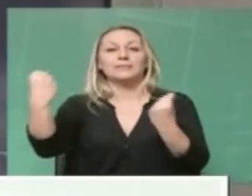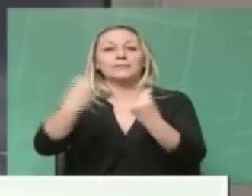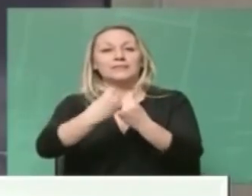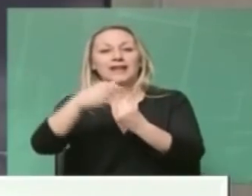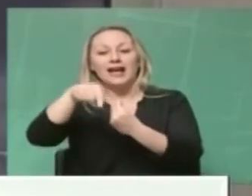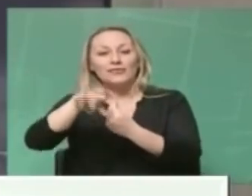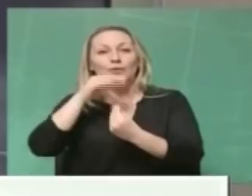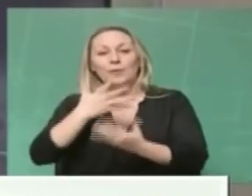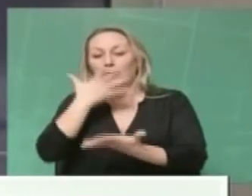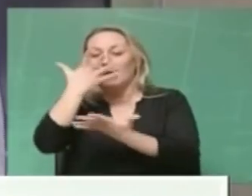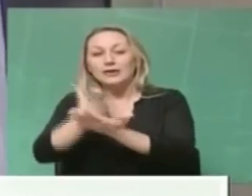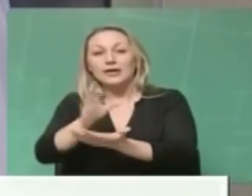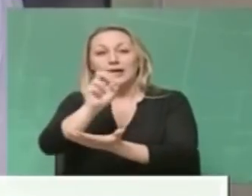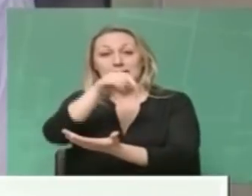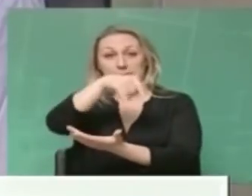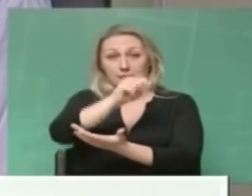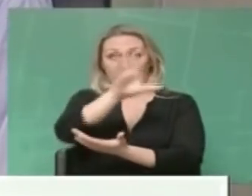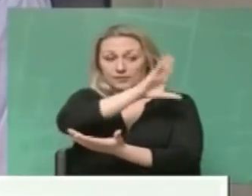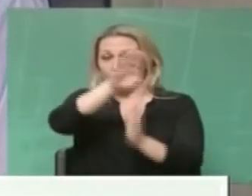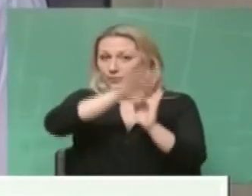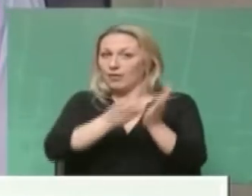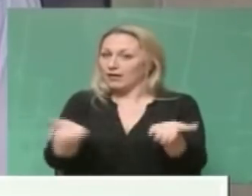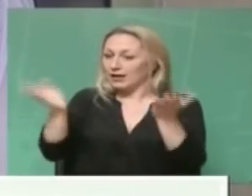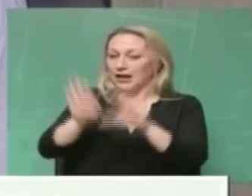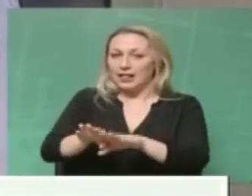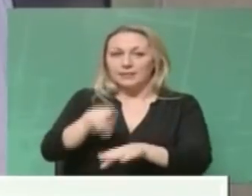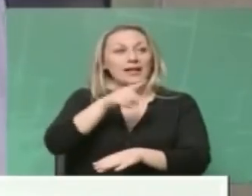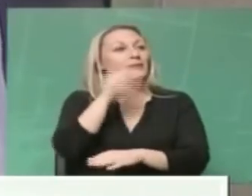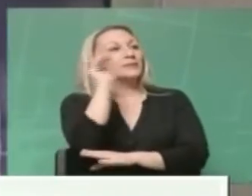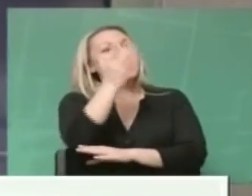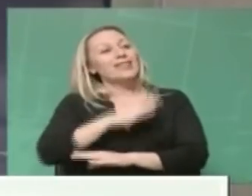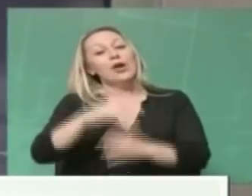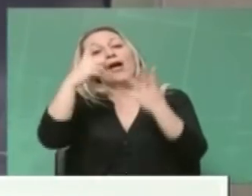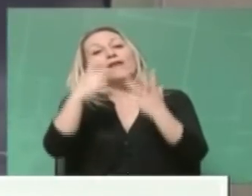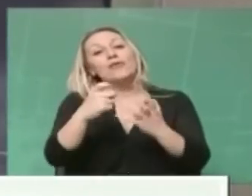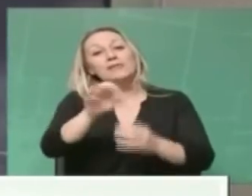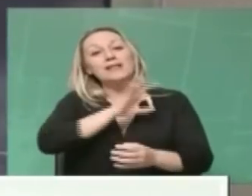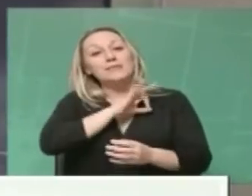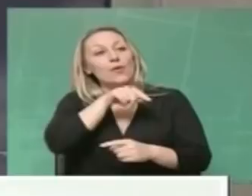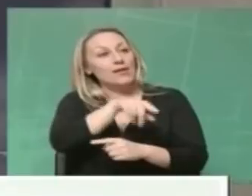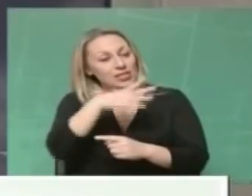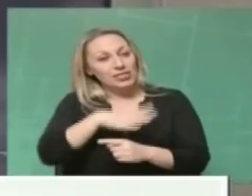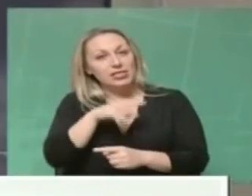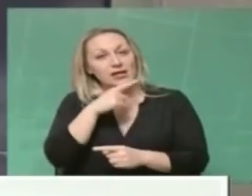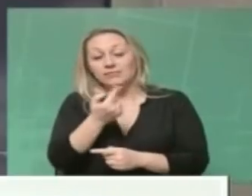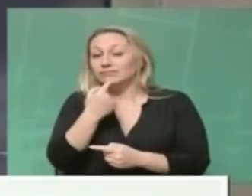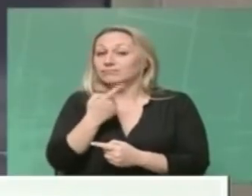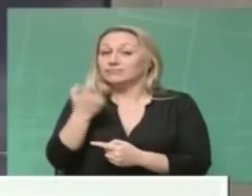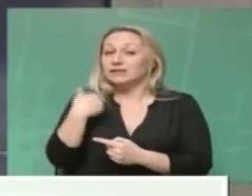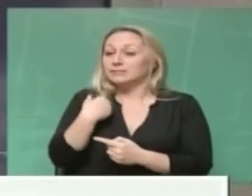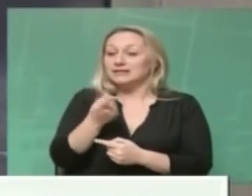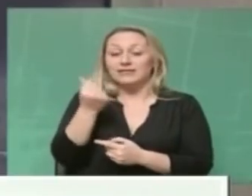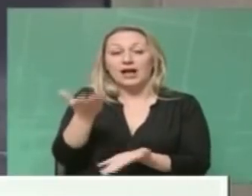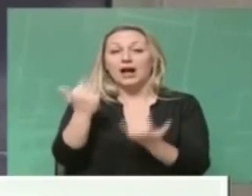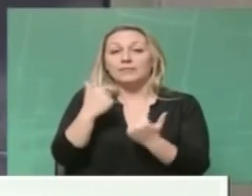περισσότερο. Άμα πας στο ΕΣΠΑ και πεις έχουμε ανάγκη για 70 νηπιαγωγεία, θα σου πούνε last year. Δεν υπάρχουν αυτά τα χρήματα, δεν τα επιλέγουν.